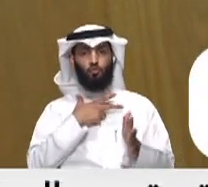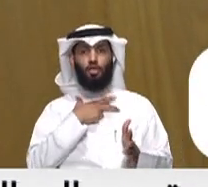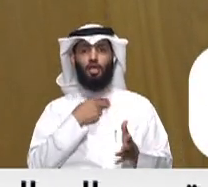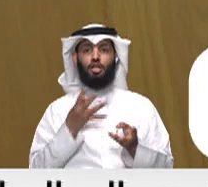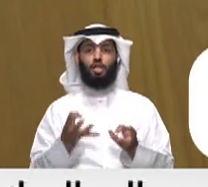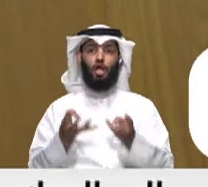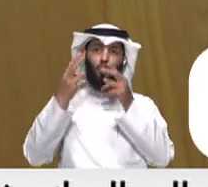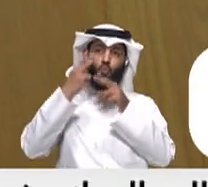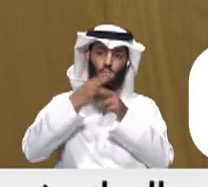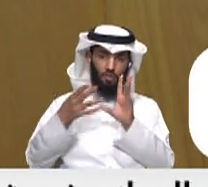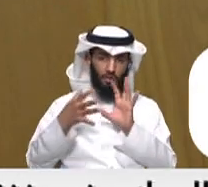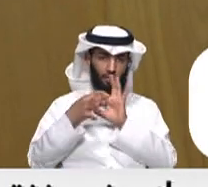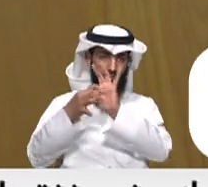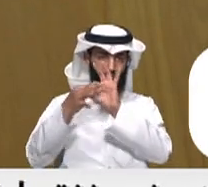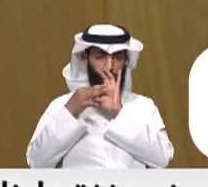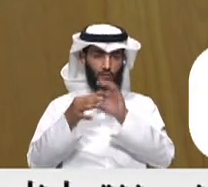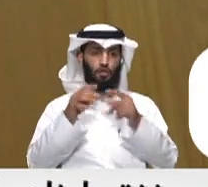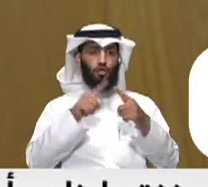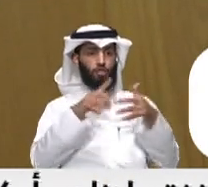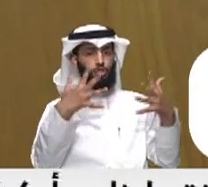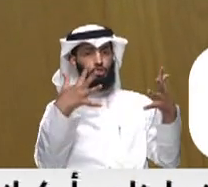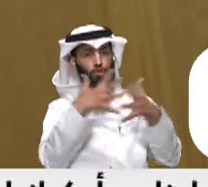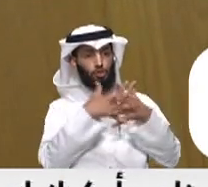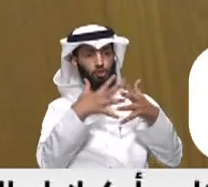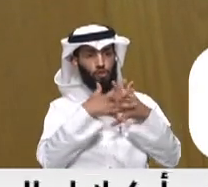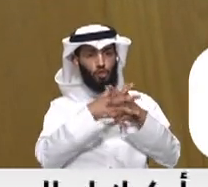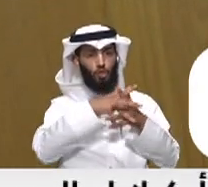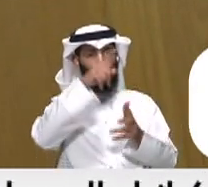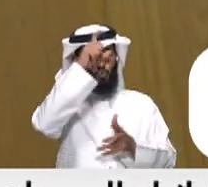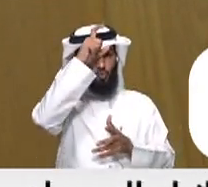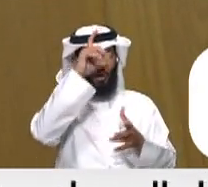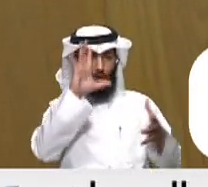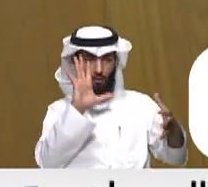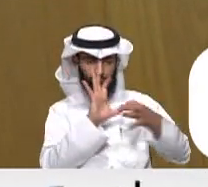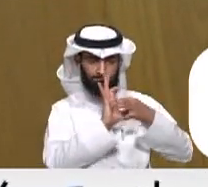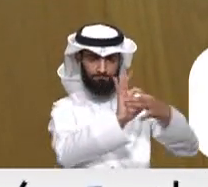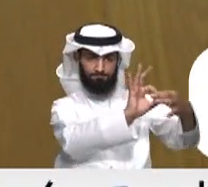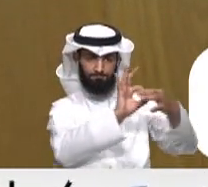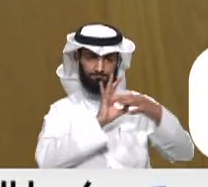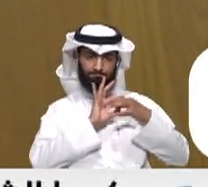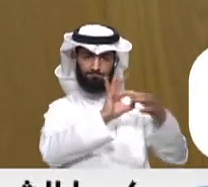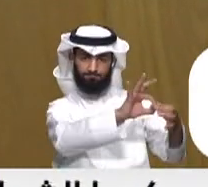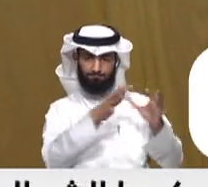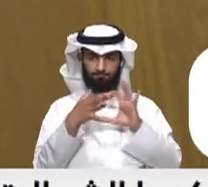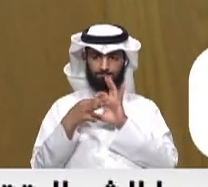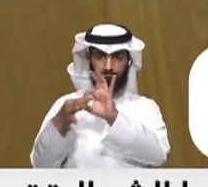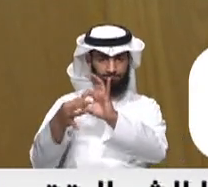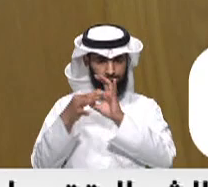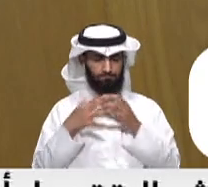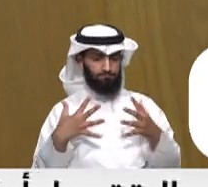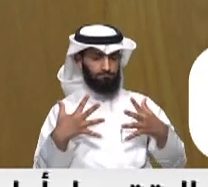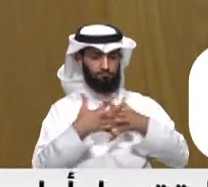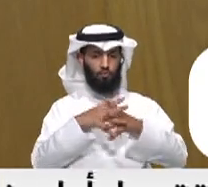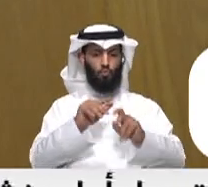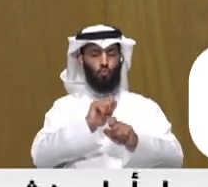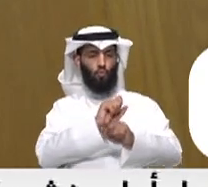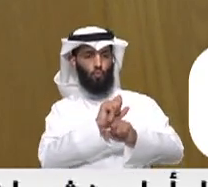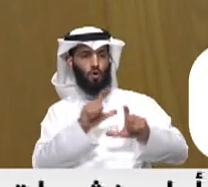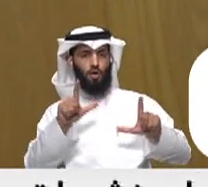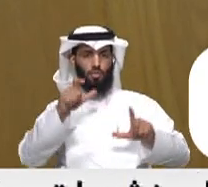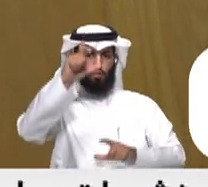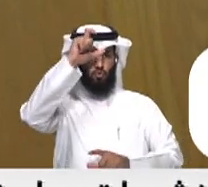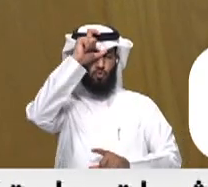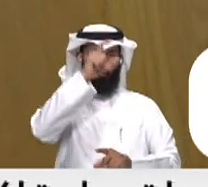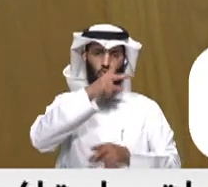وبالتعاون مع شركات تركيه مساهمه في التنميه المستدامه وهذا يترجم العلاقات الوطيده بين